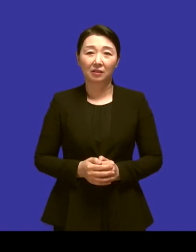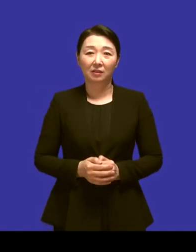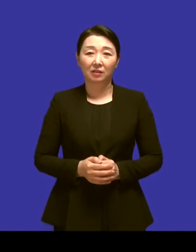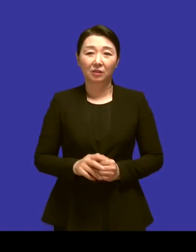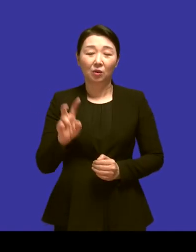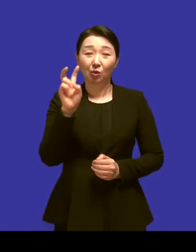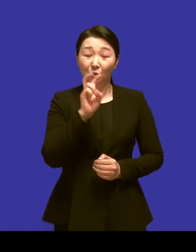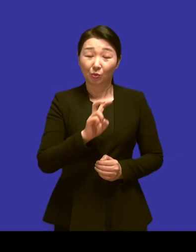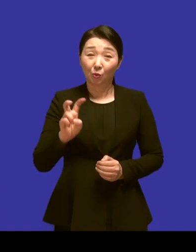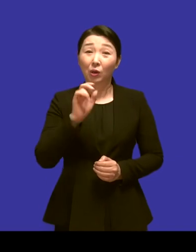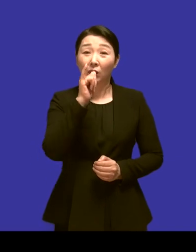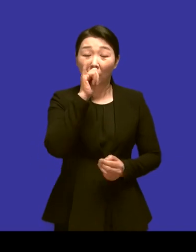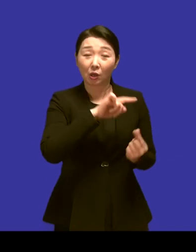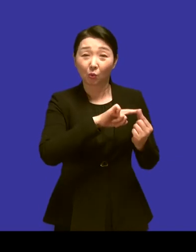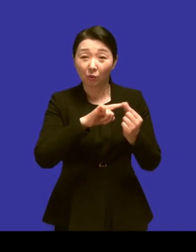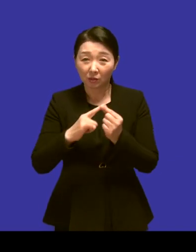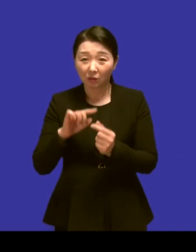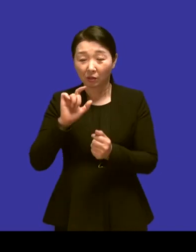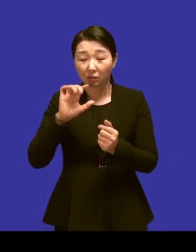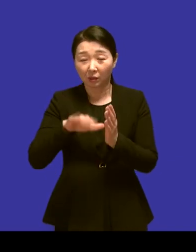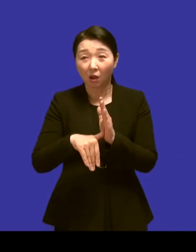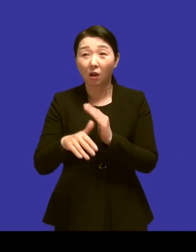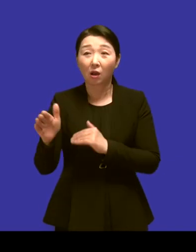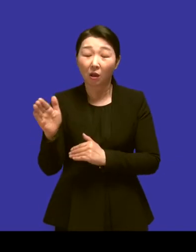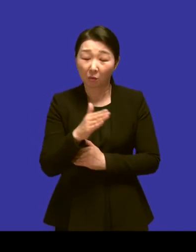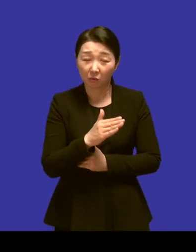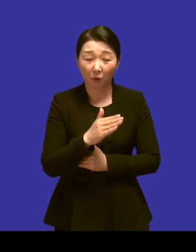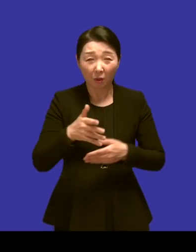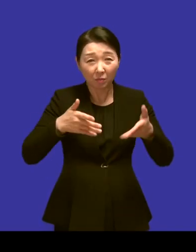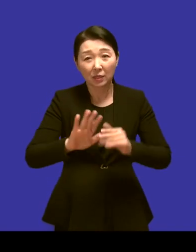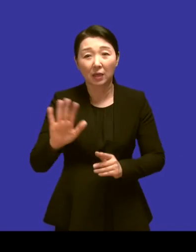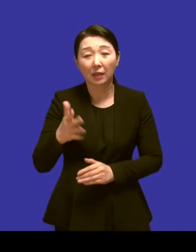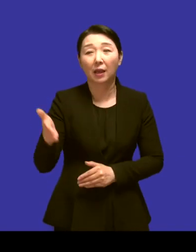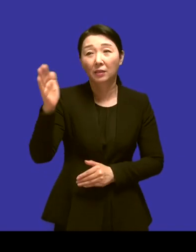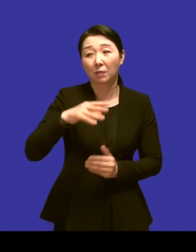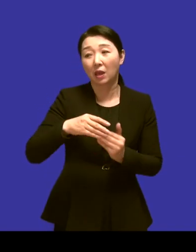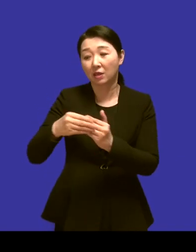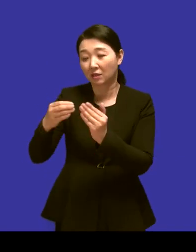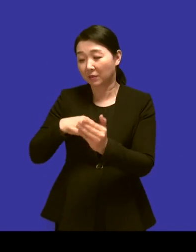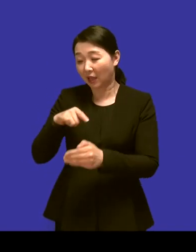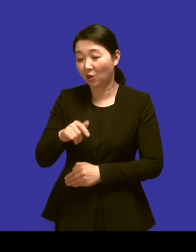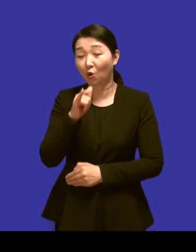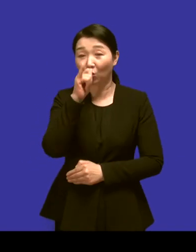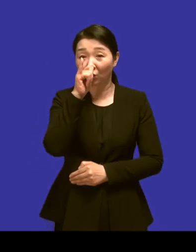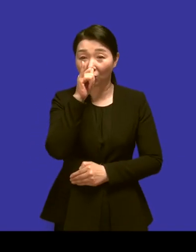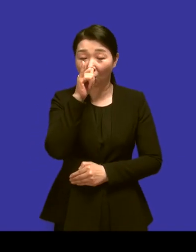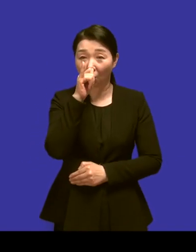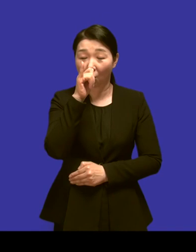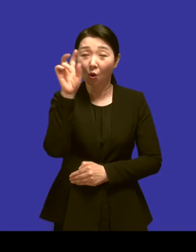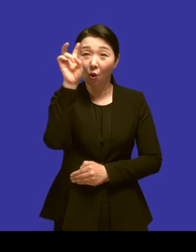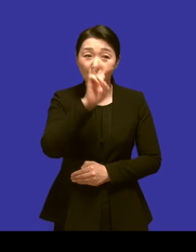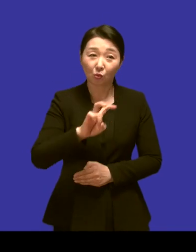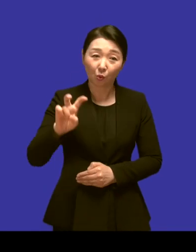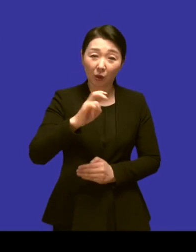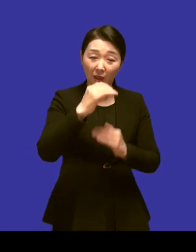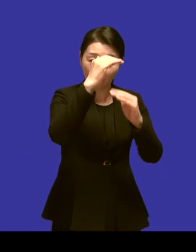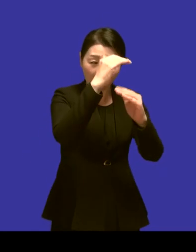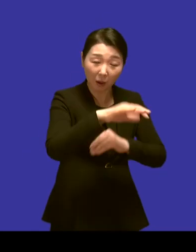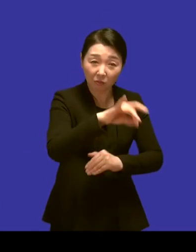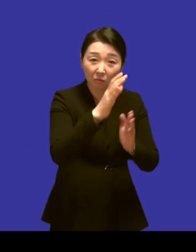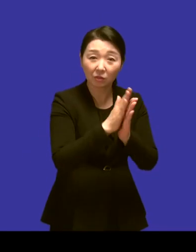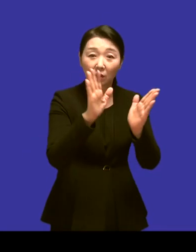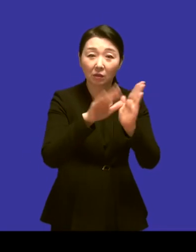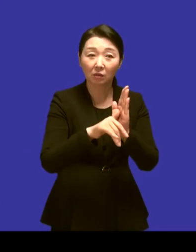써 있어요. 예. 날 때부터는 I wasn't Christian. 근데 이끄심에 여기 있다. 이런 가사. 노래 앞부분에 자기 생년월일을 꼭 넣더라고요.